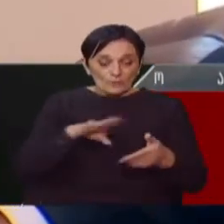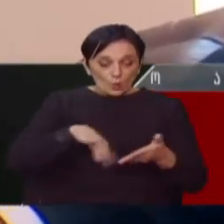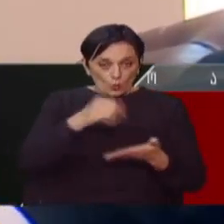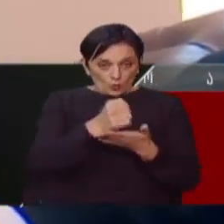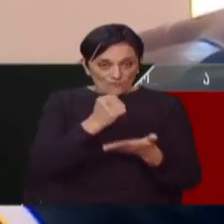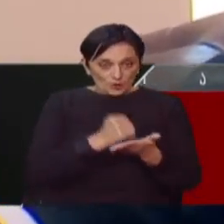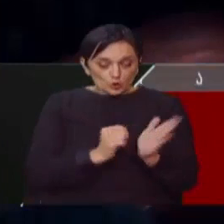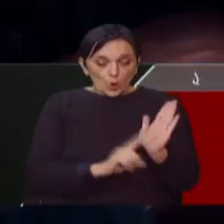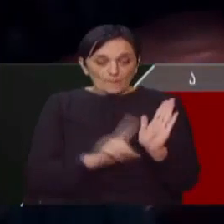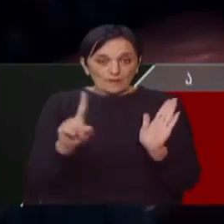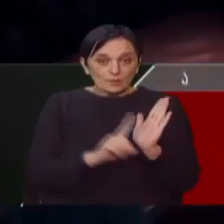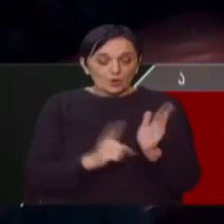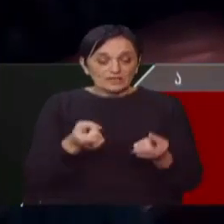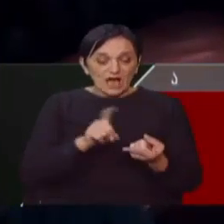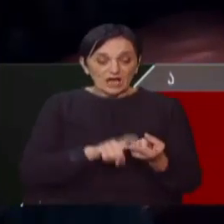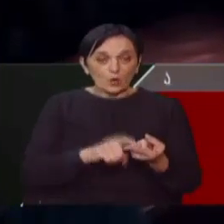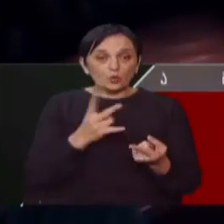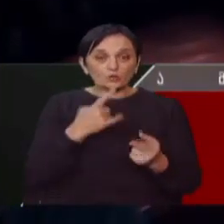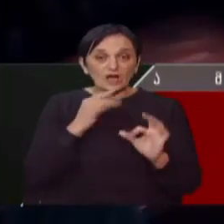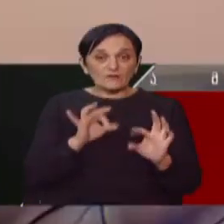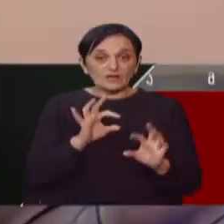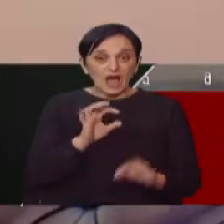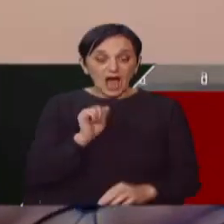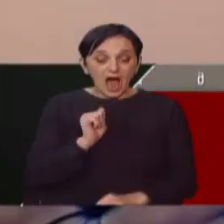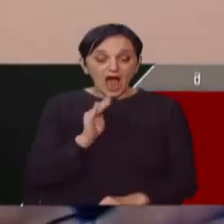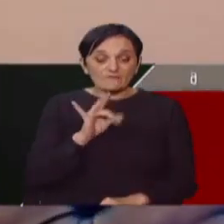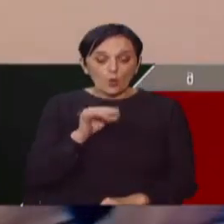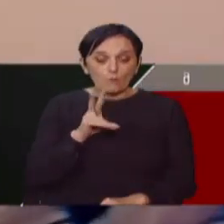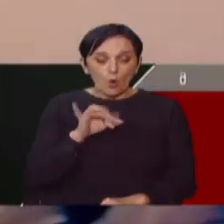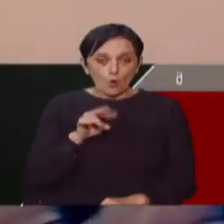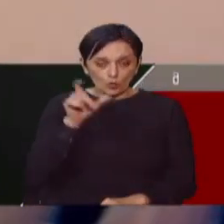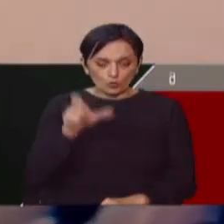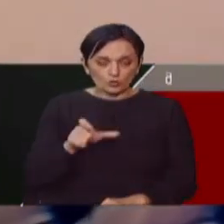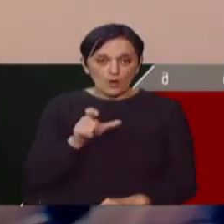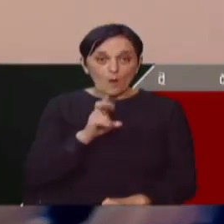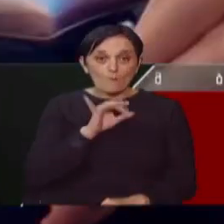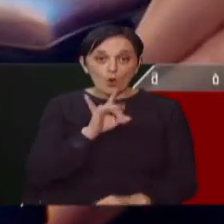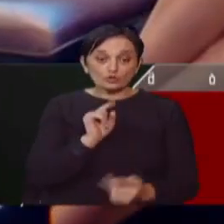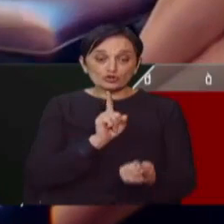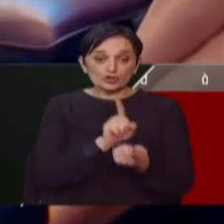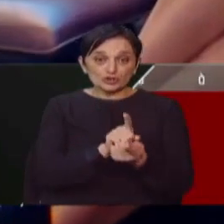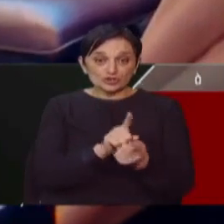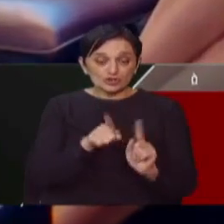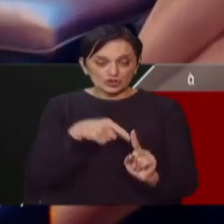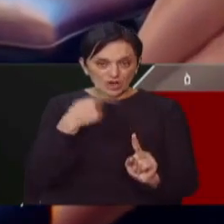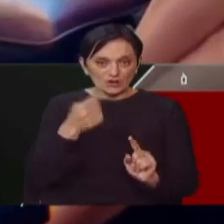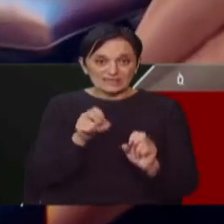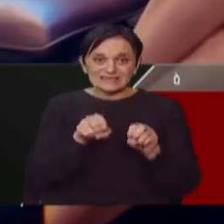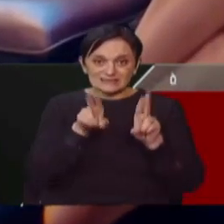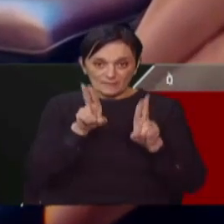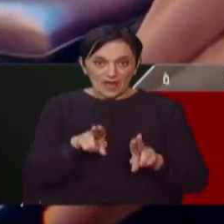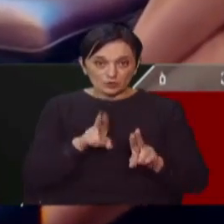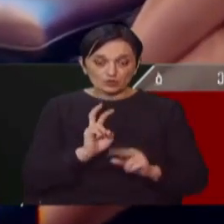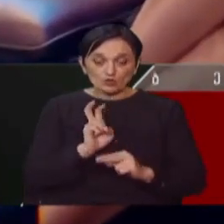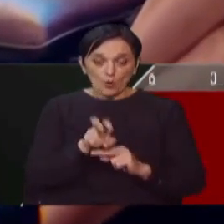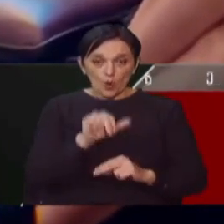უვიზო მიმოსვლასთან დაკავშირებით. უნდა აღინიშნოს, რომ დიმიტრი ავრამოპოლოსი მაკა ბოჭორიშვილთან შეხვედრის შემდეგ სპეციალურად